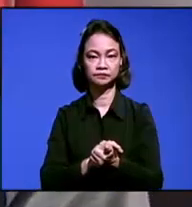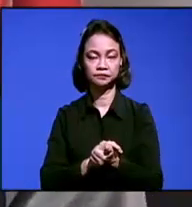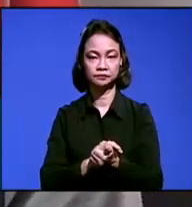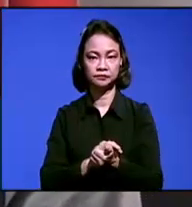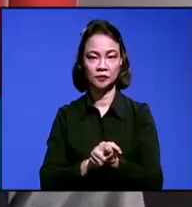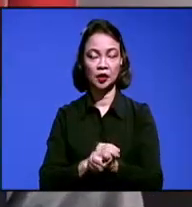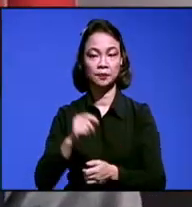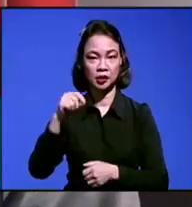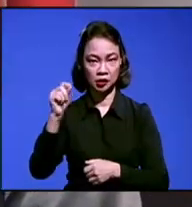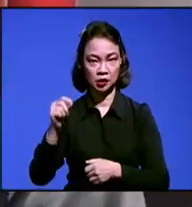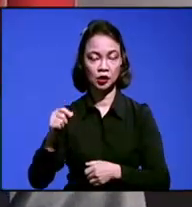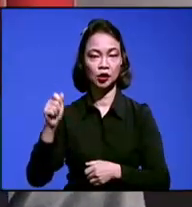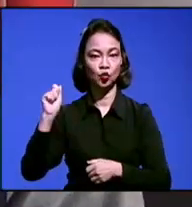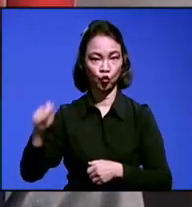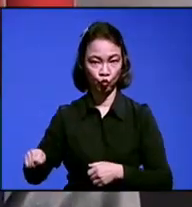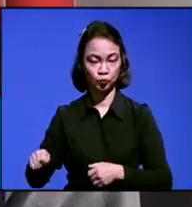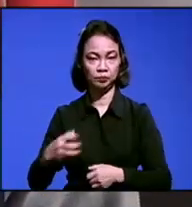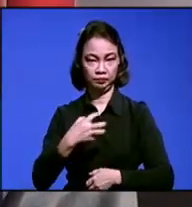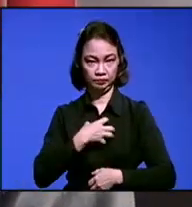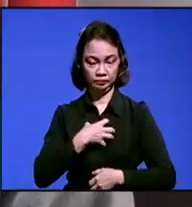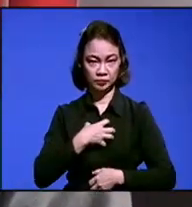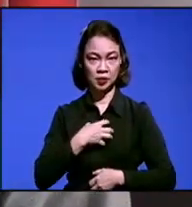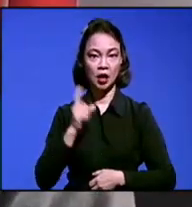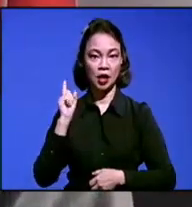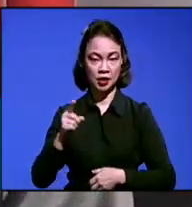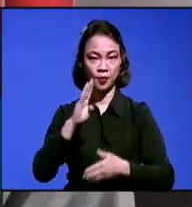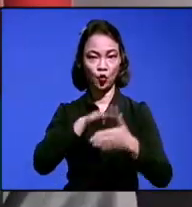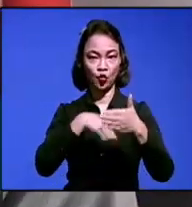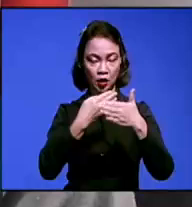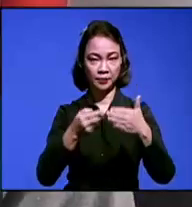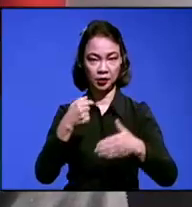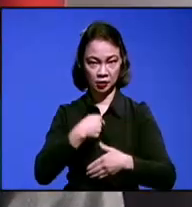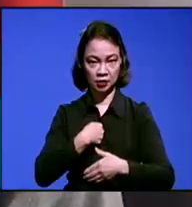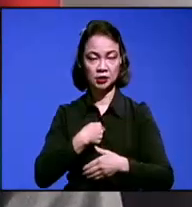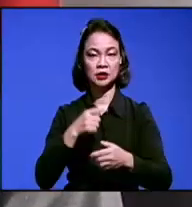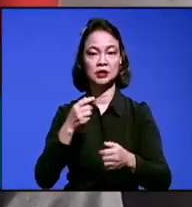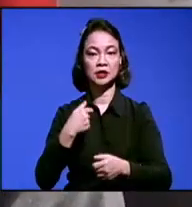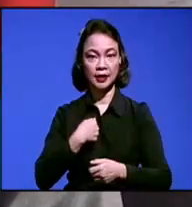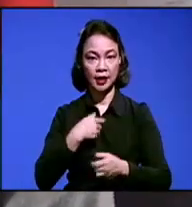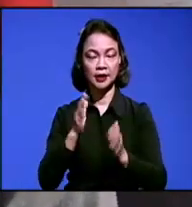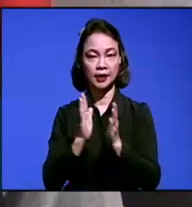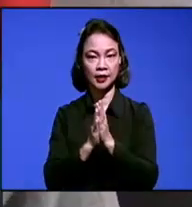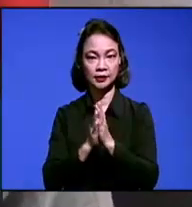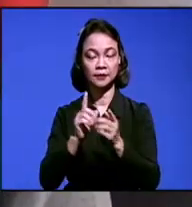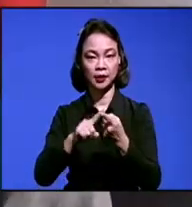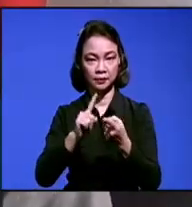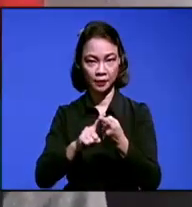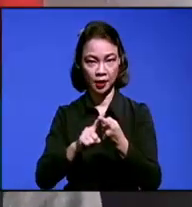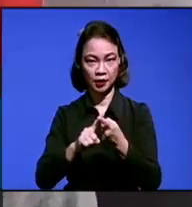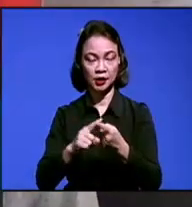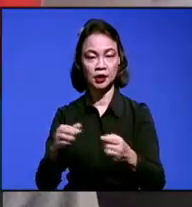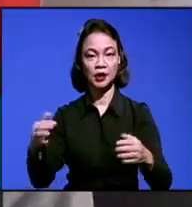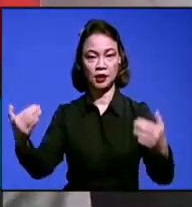Menteri Hukum dan HAM. Dengan adanya program ini, saya dan teman-teman bisa bertemu dan berkumpul dengan